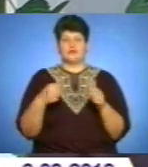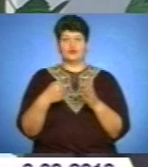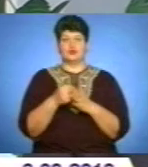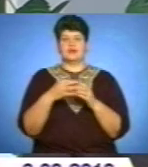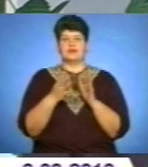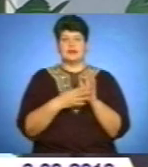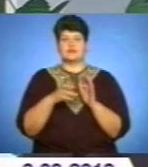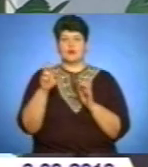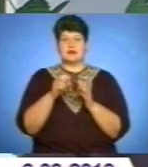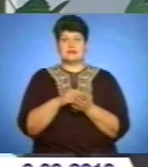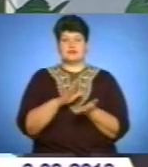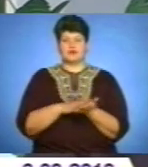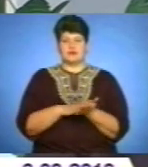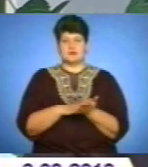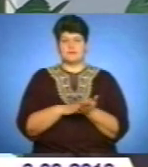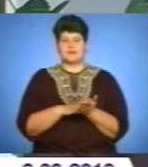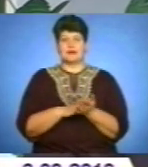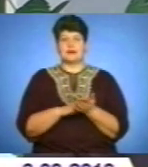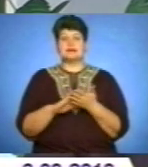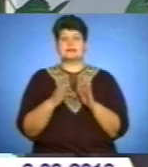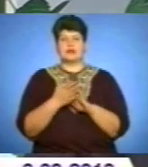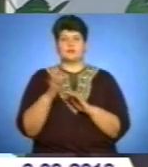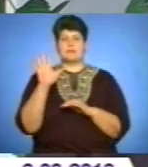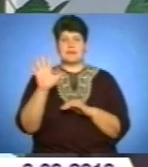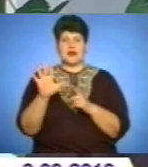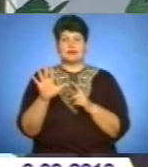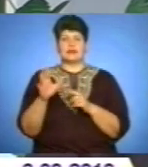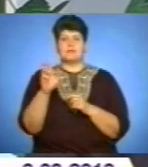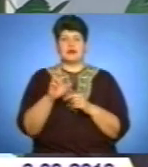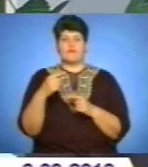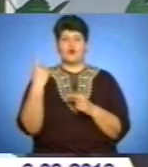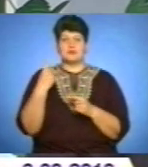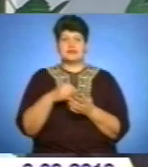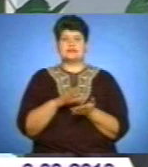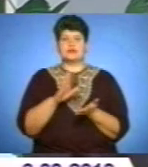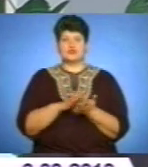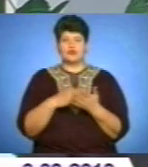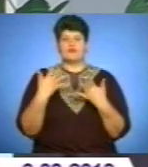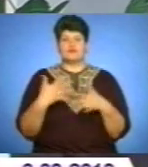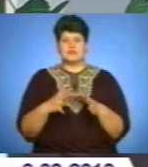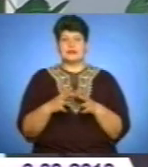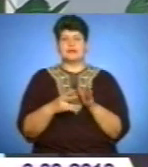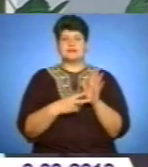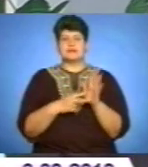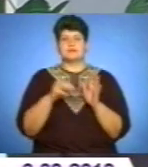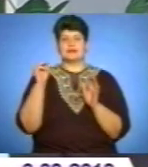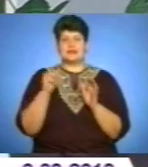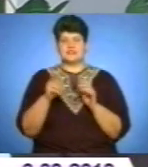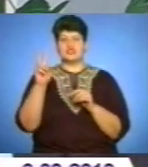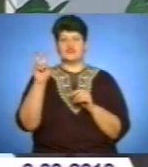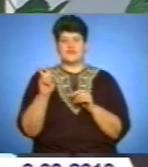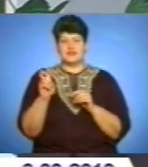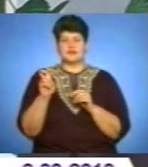березня зареєструватися. Станом на 5 березня в області зареєстровано вже понад 7200,